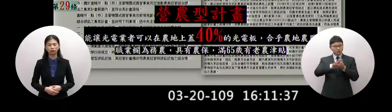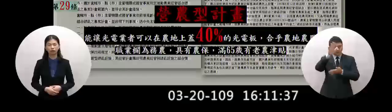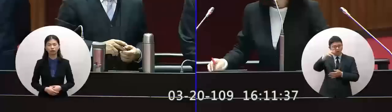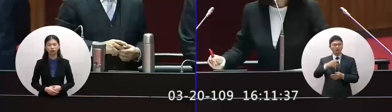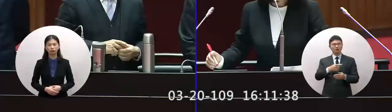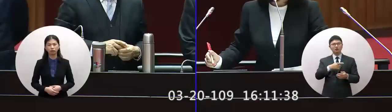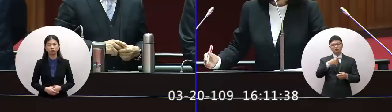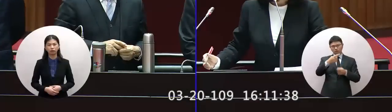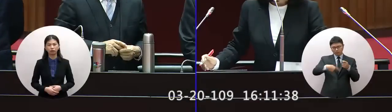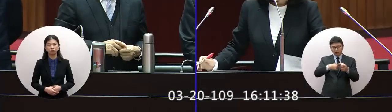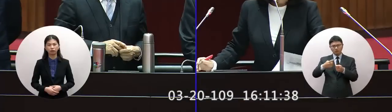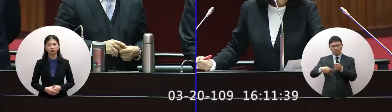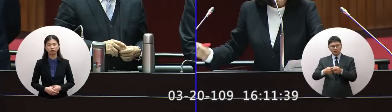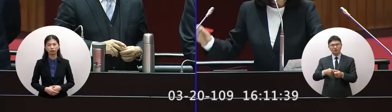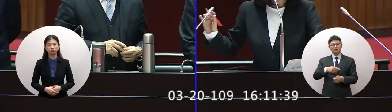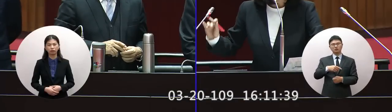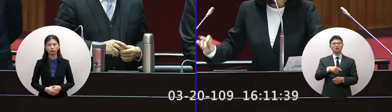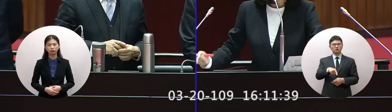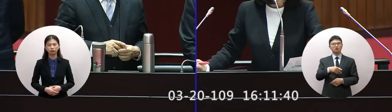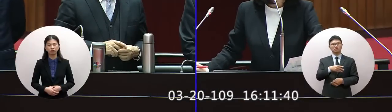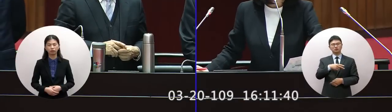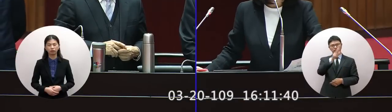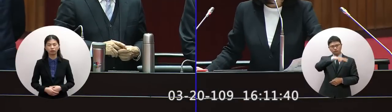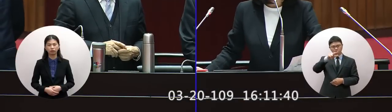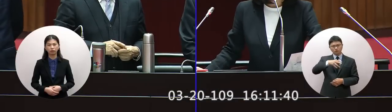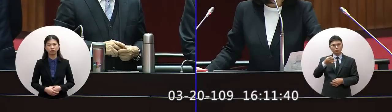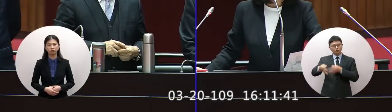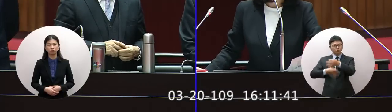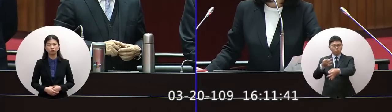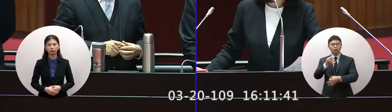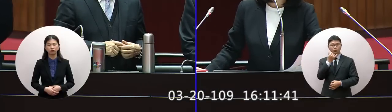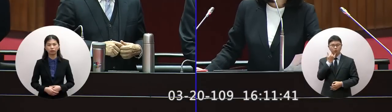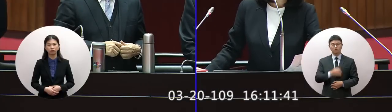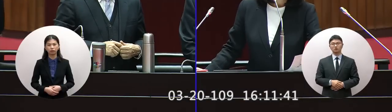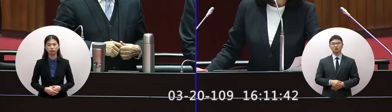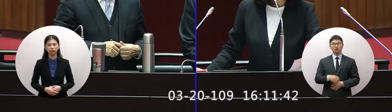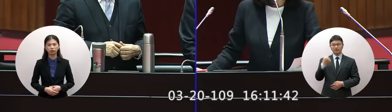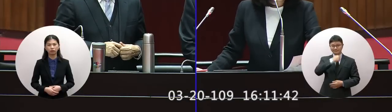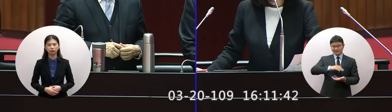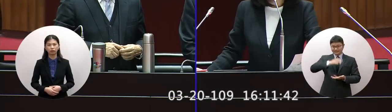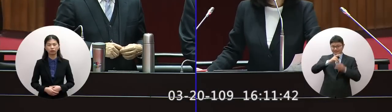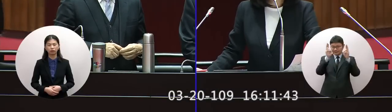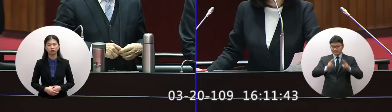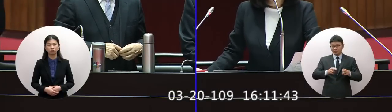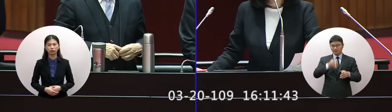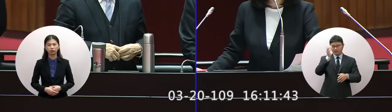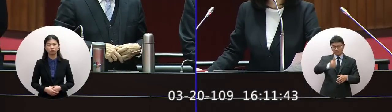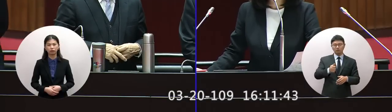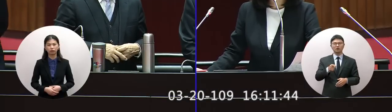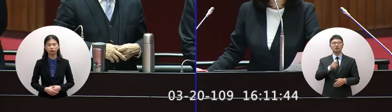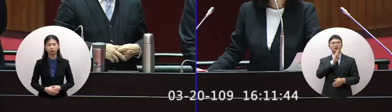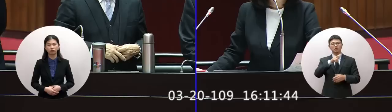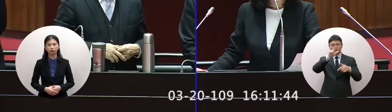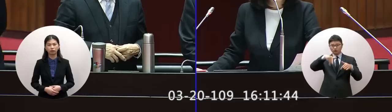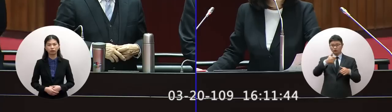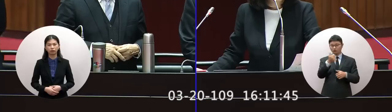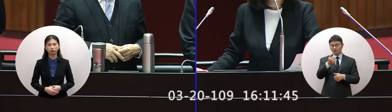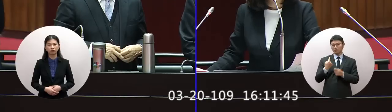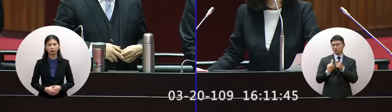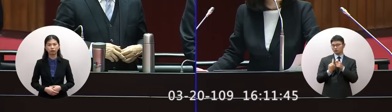的老农津贴。我们看一下台积电董事长刘德英，他在去年10月17号